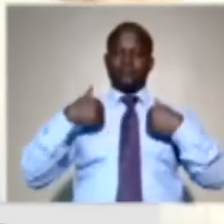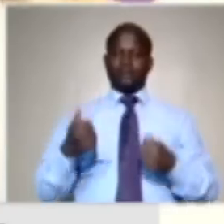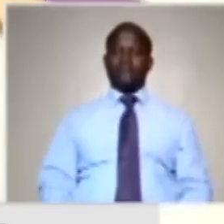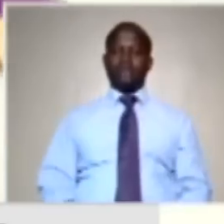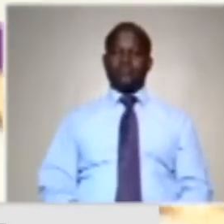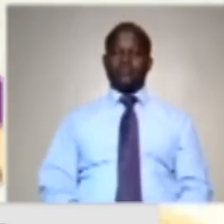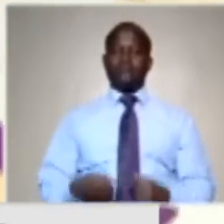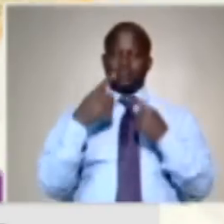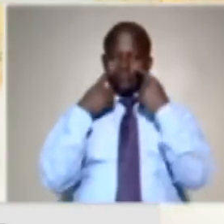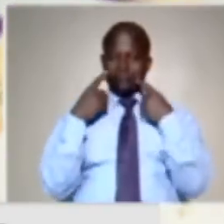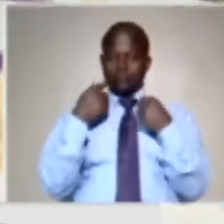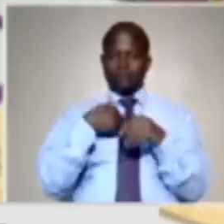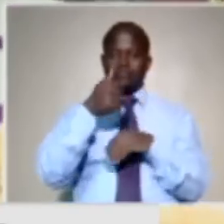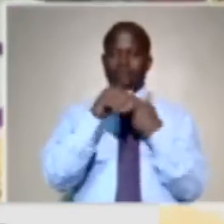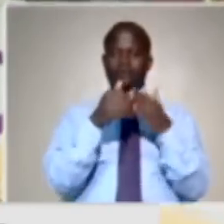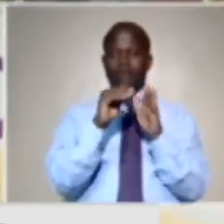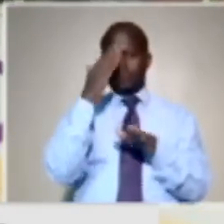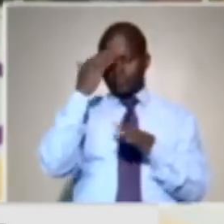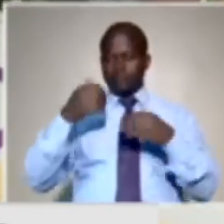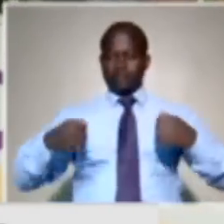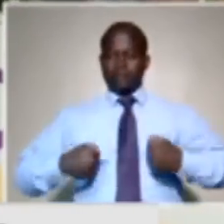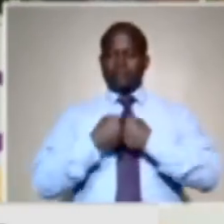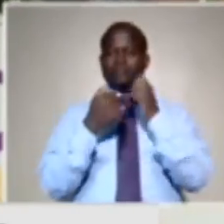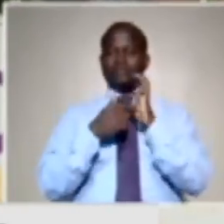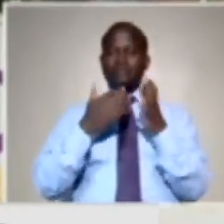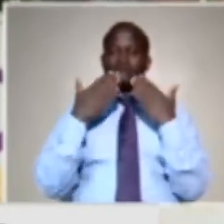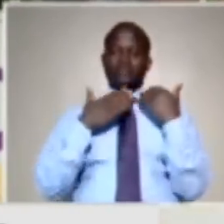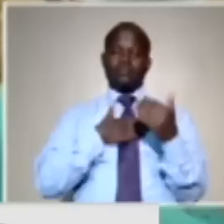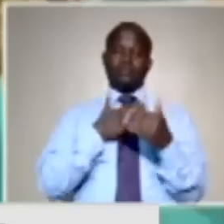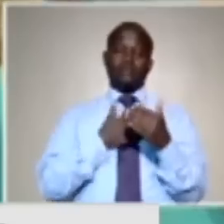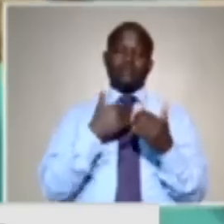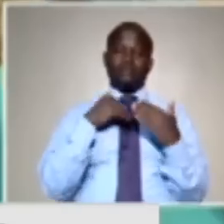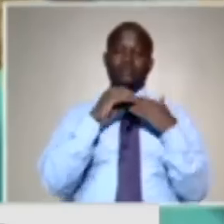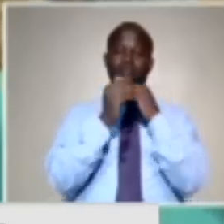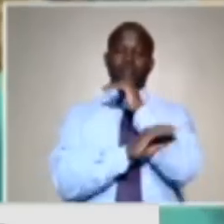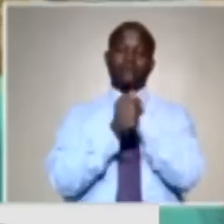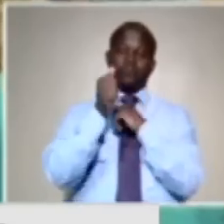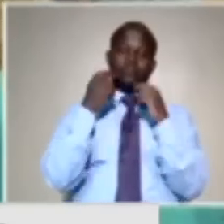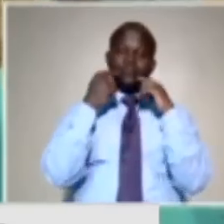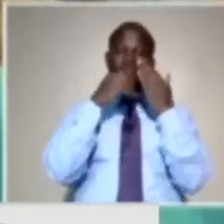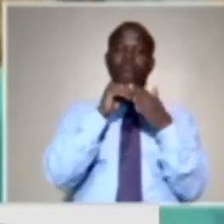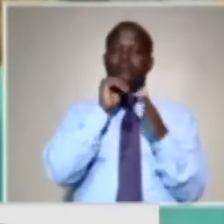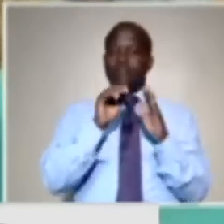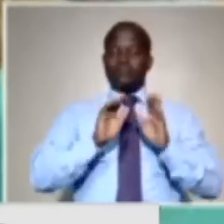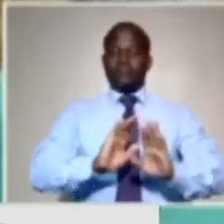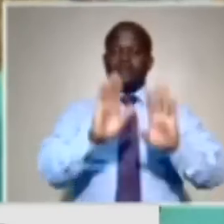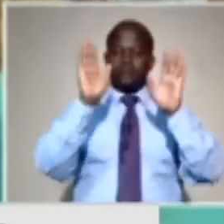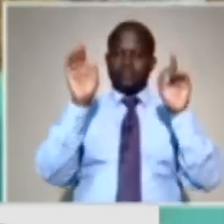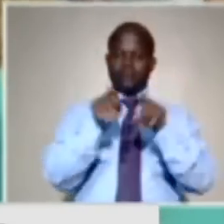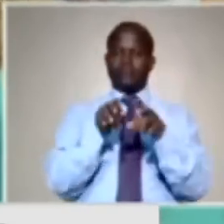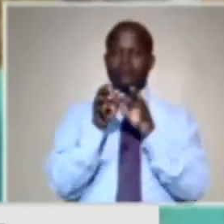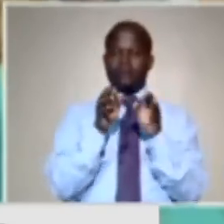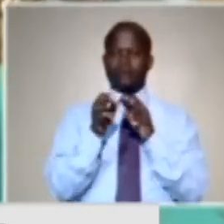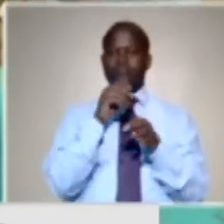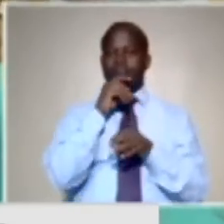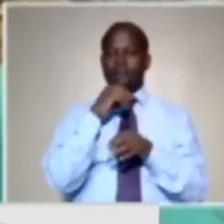hejuru y'amarira abafite ababo bahitanywe n'ibiza bagaragaje ishimwe n'icyizere bafite ubuyobozi bw'igihugu cyabo bavuga ko kitabatereranye nk'uko bishimangirwa